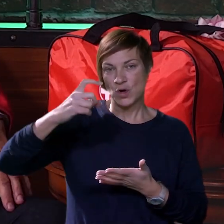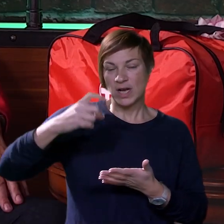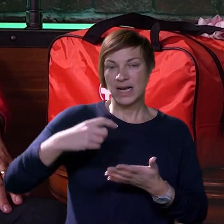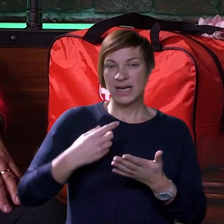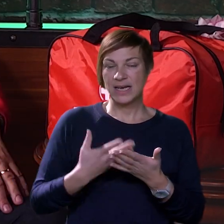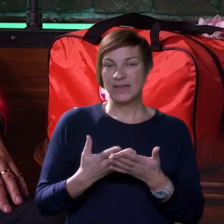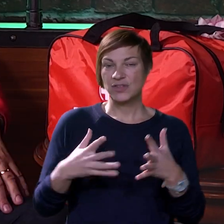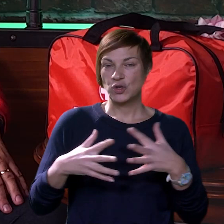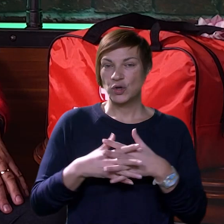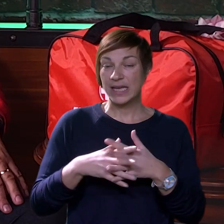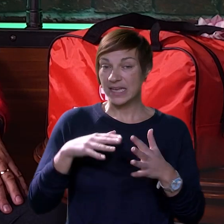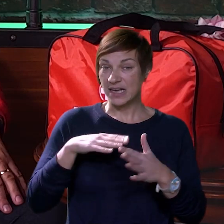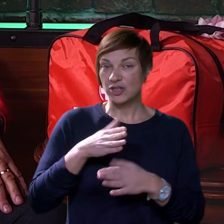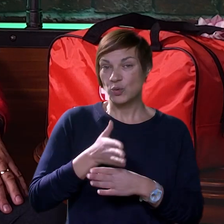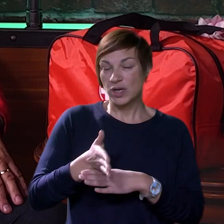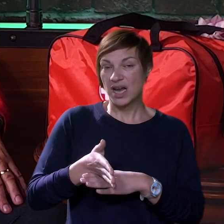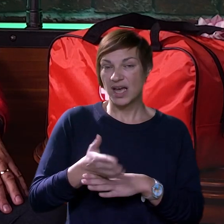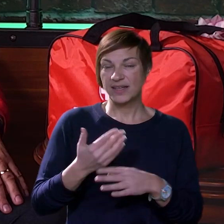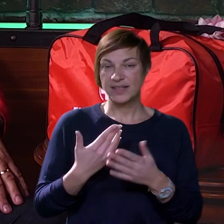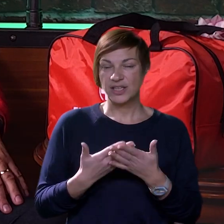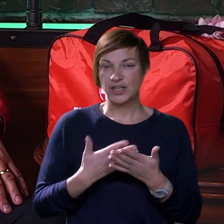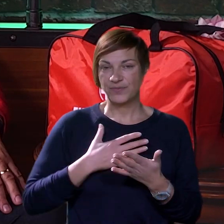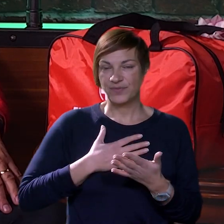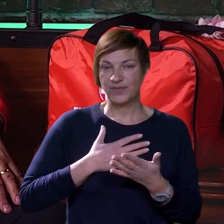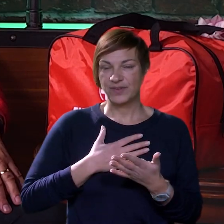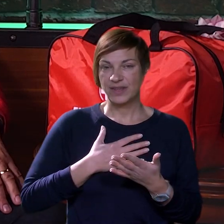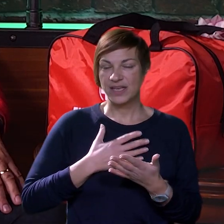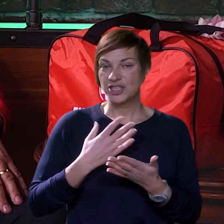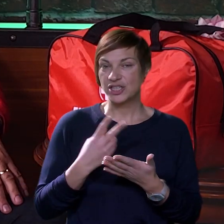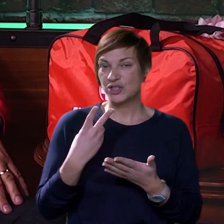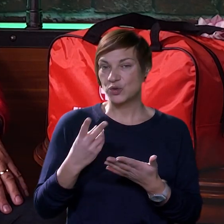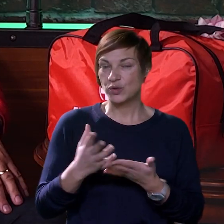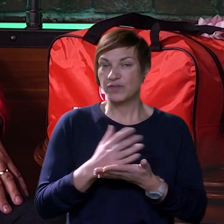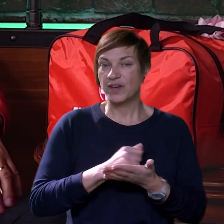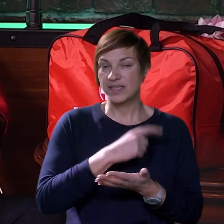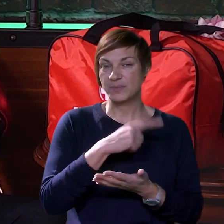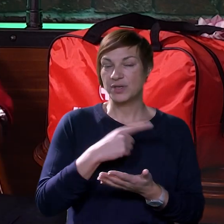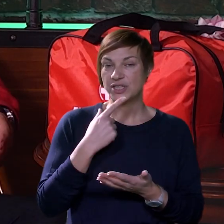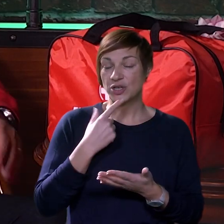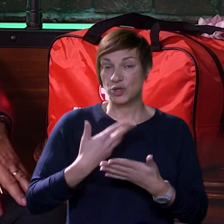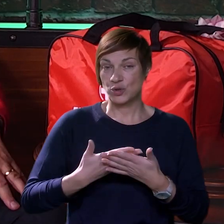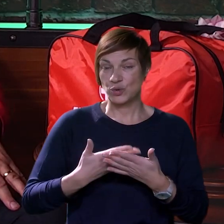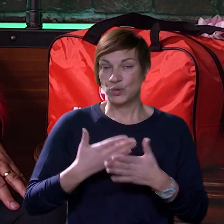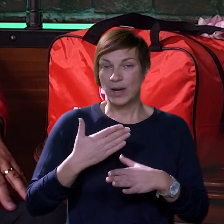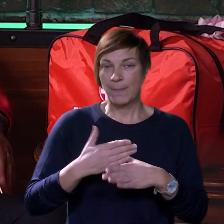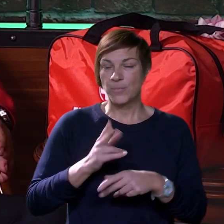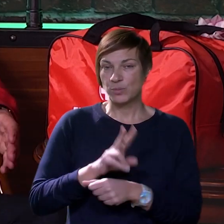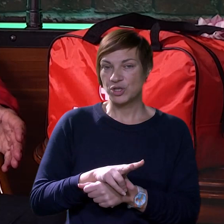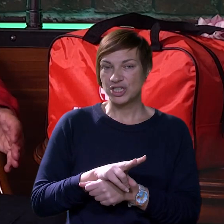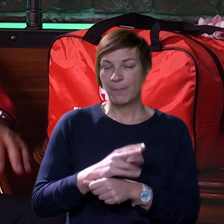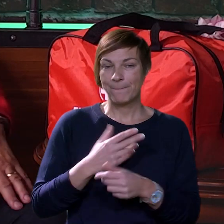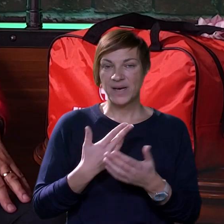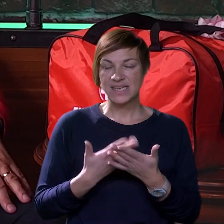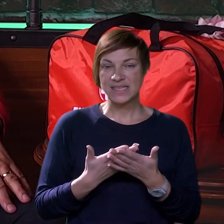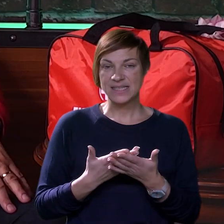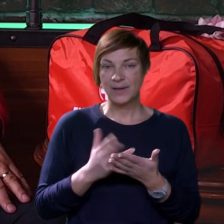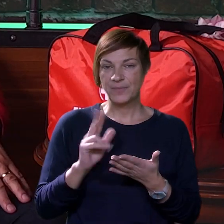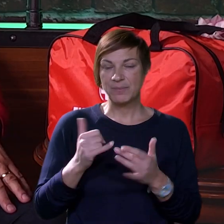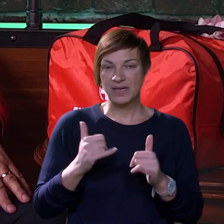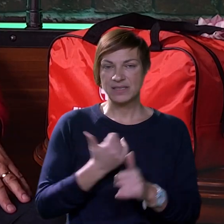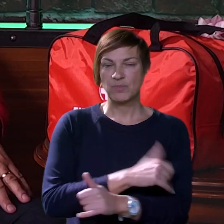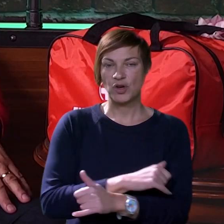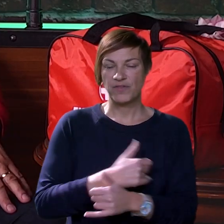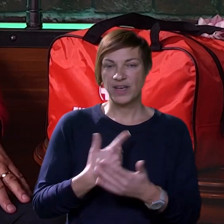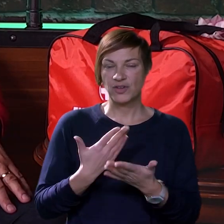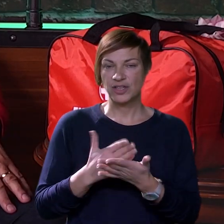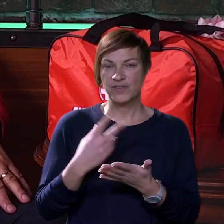dizalo koje je grad ugradio. I naša su uvijek tamo dva spasioca koji su uvijek im pri ruci i pazi na njih. Jeli? Imali smo